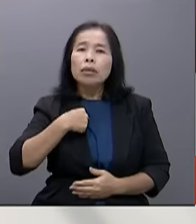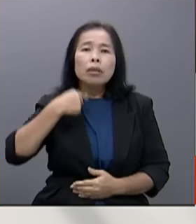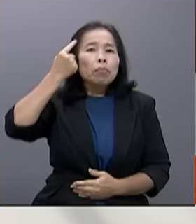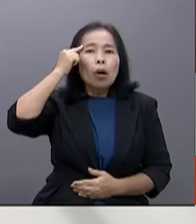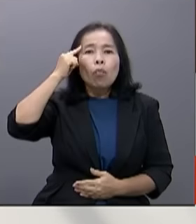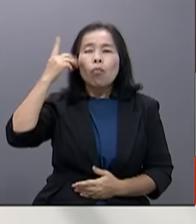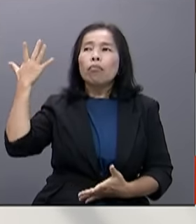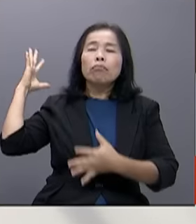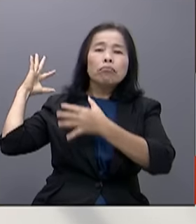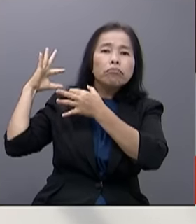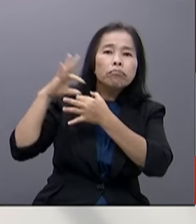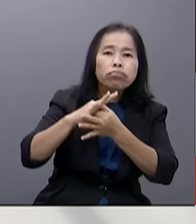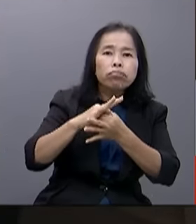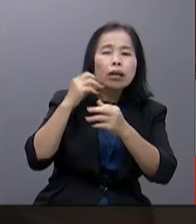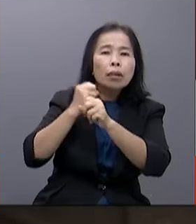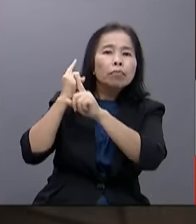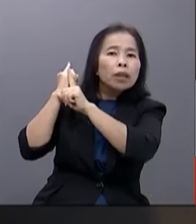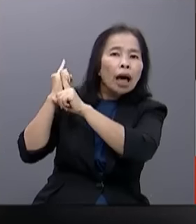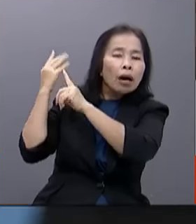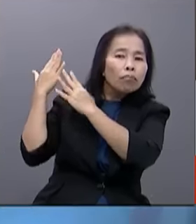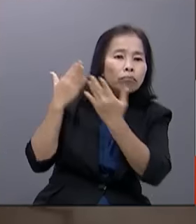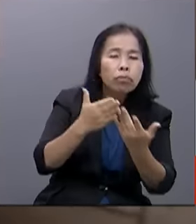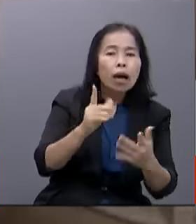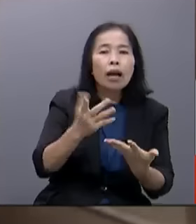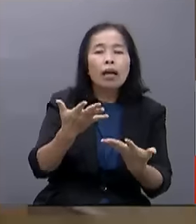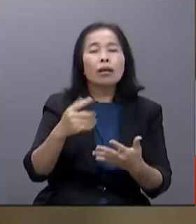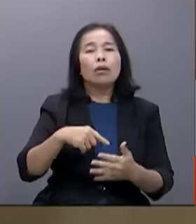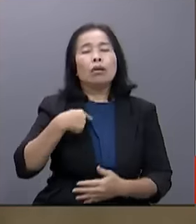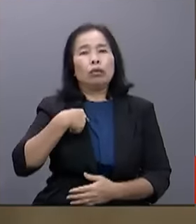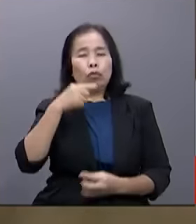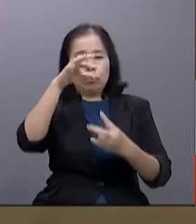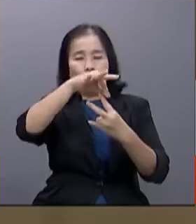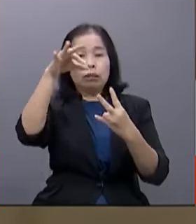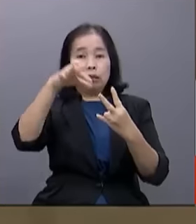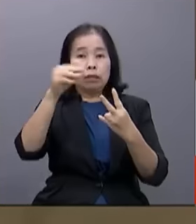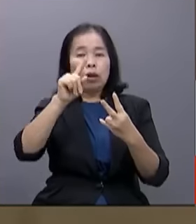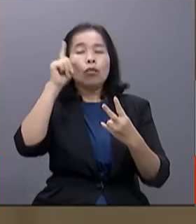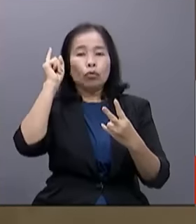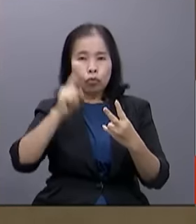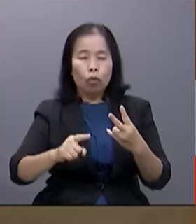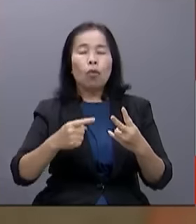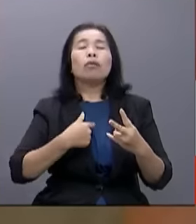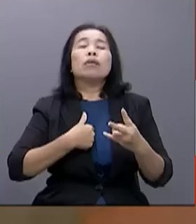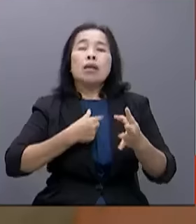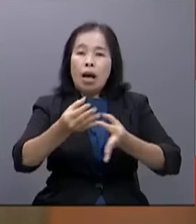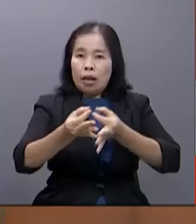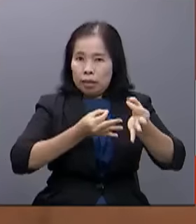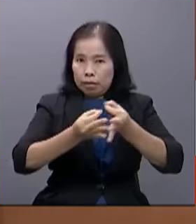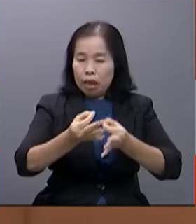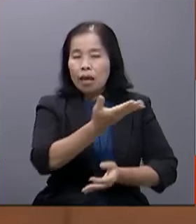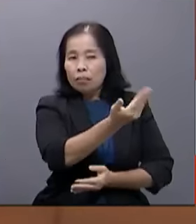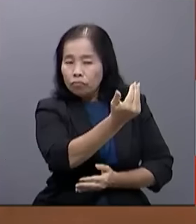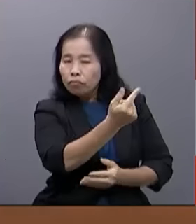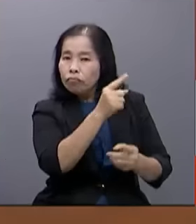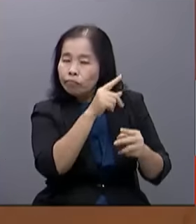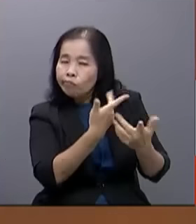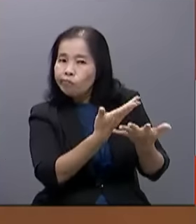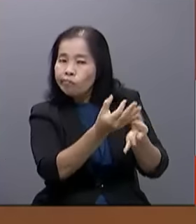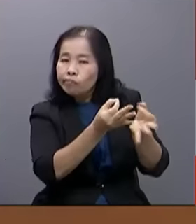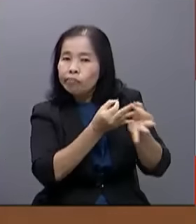แกล้งเขาก็จะมีการกล่าวโทษกล่าวหาซึ่งก็เป็นเรื่องที่จะต้องแยกพิจารณาดำเนินการต่อไปอีกส่วนหนึ่งครับ